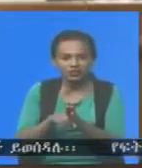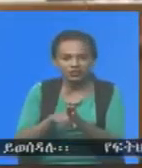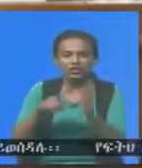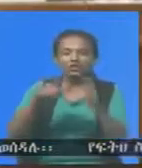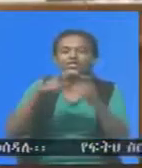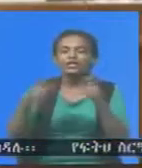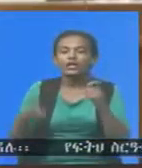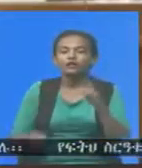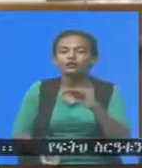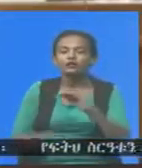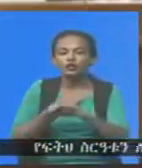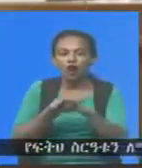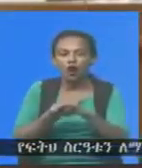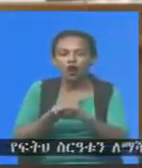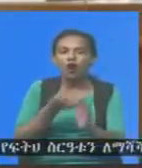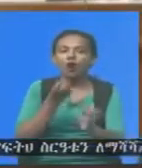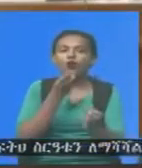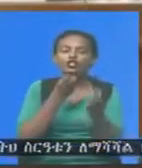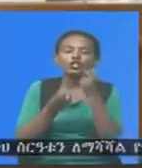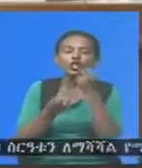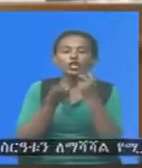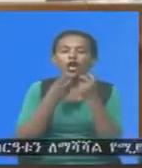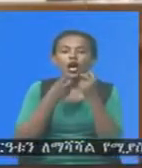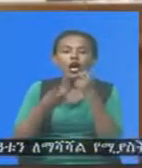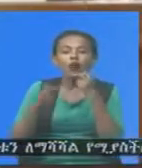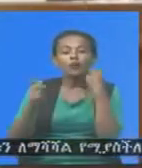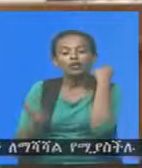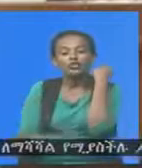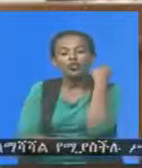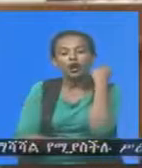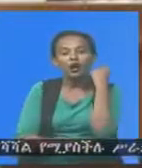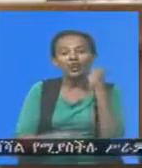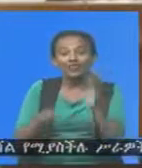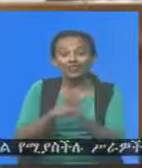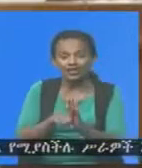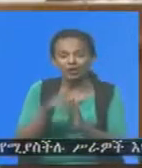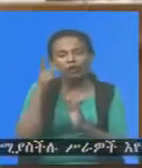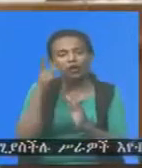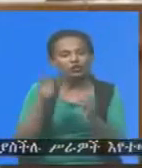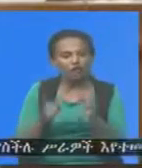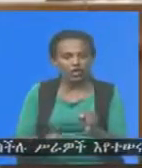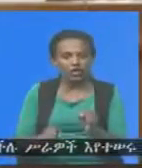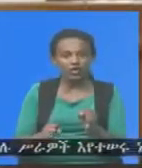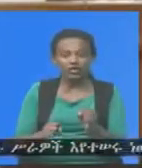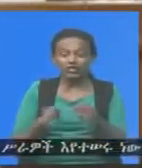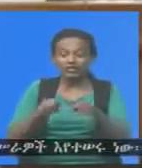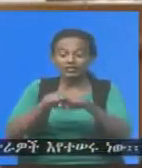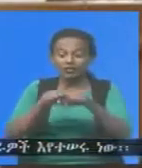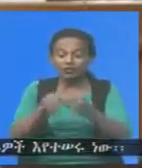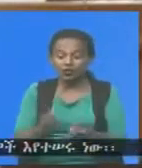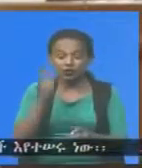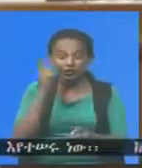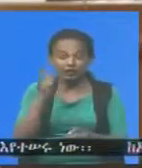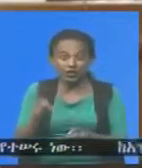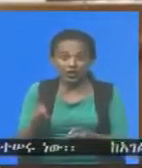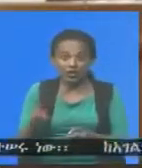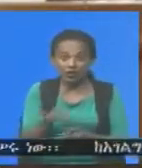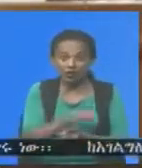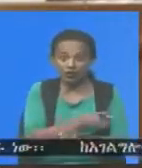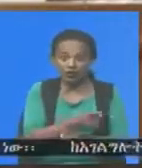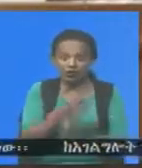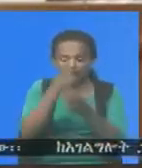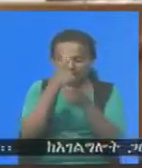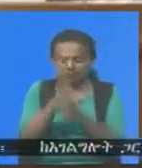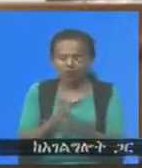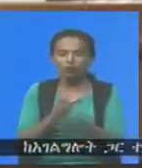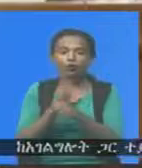ህግ፣ የወንጀለኛ መቅጫ ህግ መጥቀስ ይቻላል። ለጥሰታቸው ማሳያም የሆኑ ለተከበረው